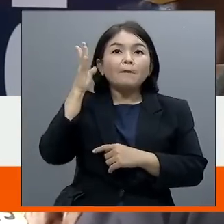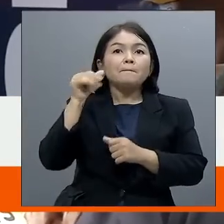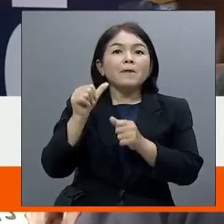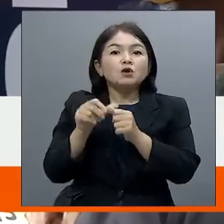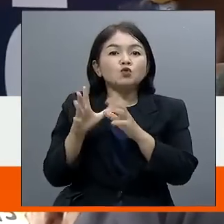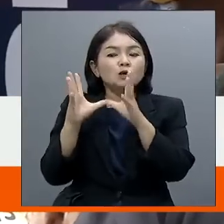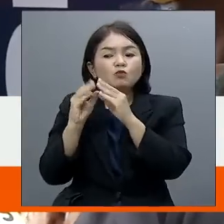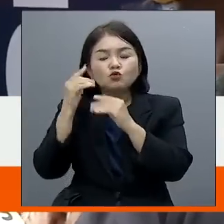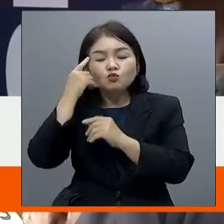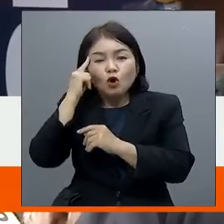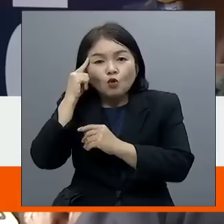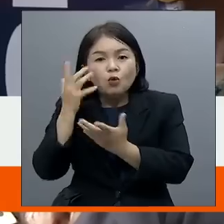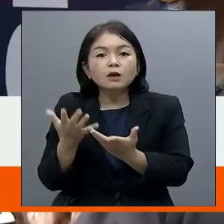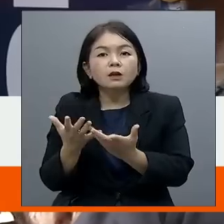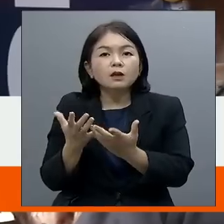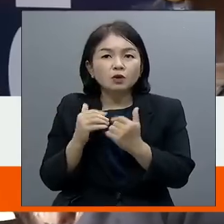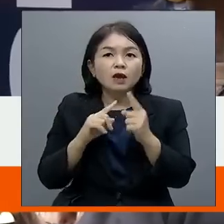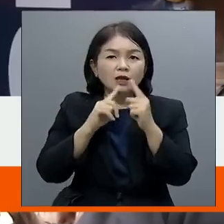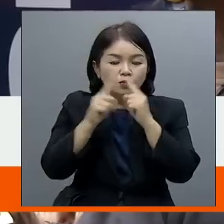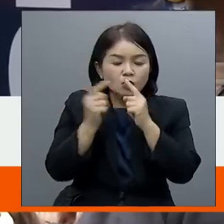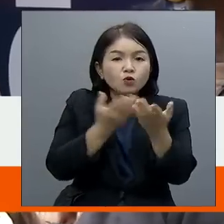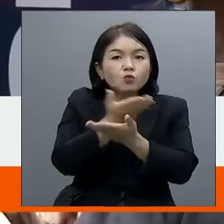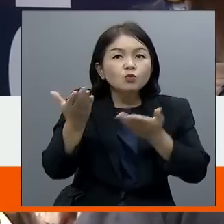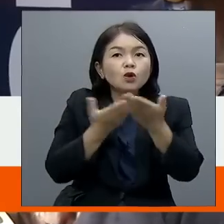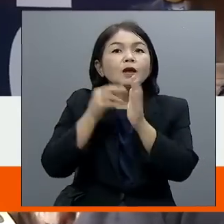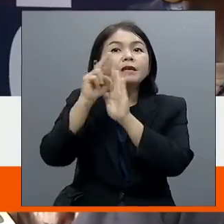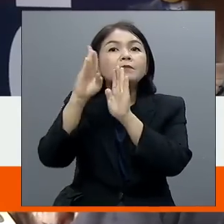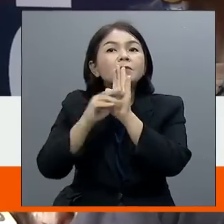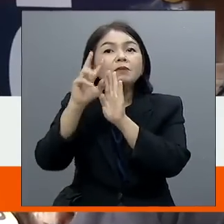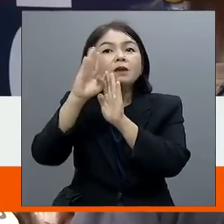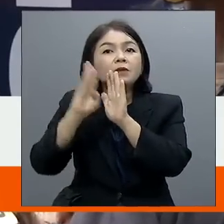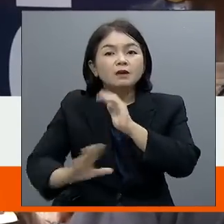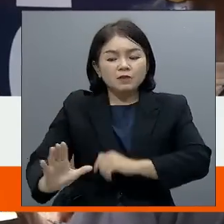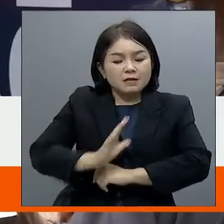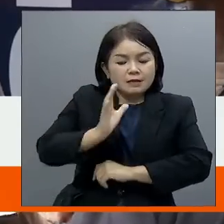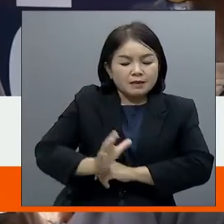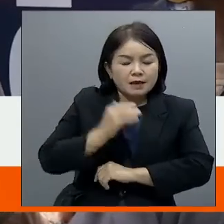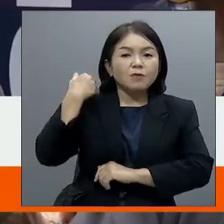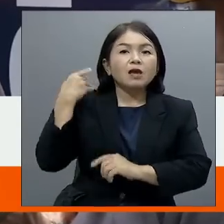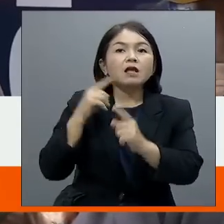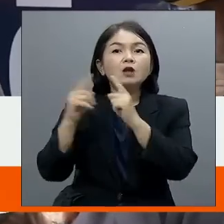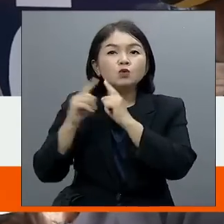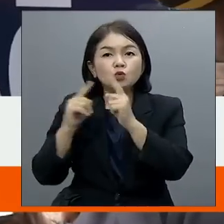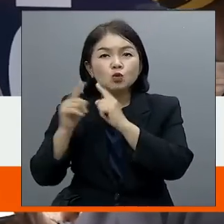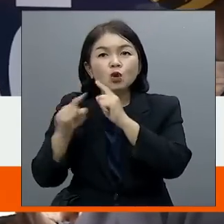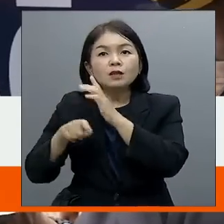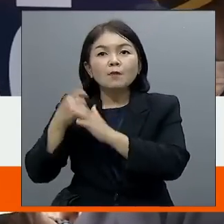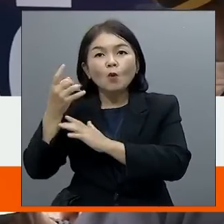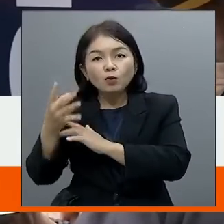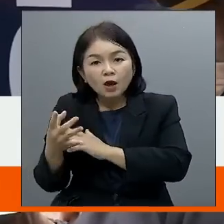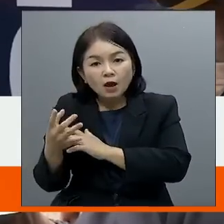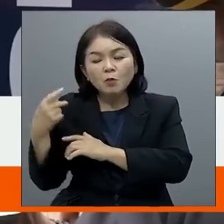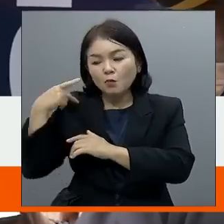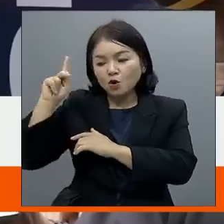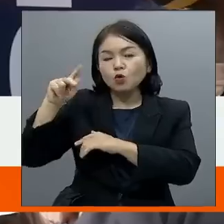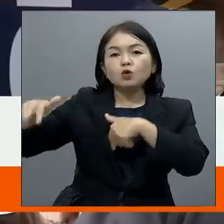วงตรงนั้นเหมือนกันแต่ผมก็เชื่อว่าการเจรจาเนี่ยอยู่ภายใต้กติกาและการให้เกียรติซึ่งกันและกันและกันพูดคุยกันด้วยเหตุด้วยผลและการเอาผล